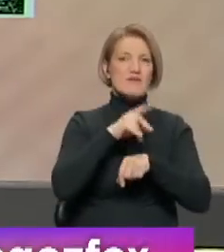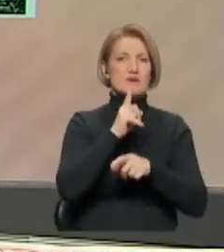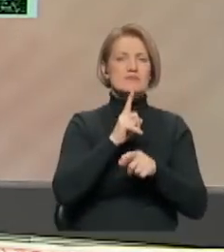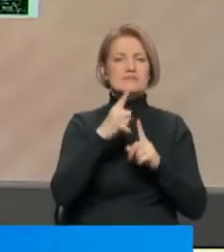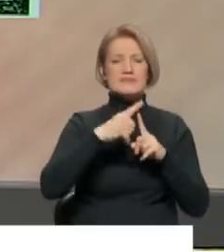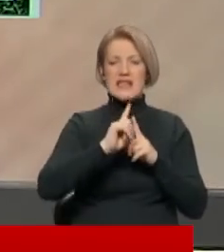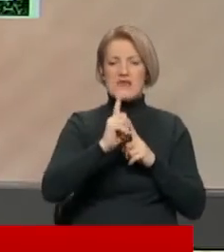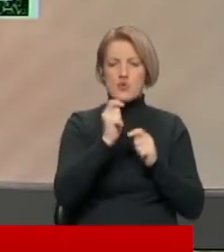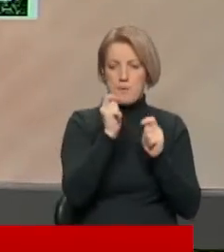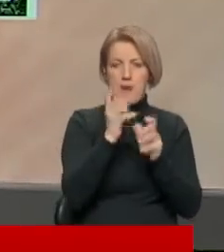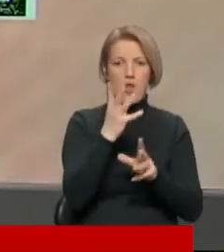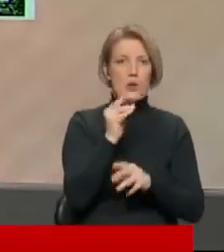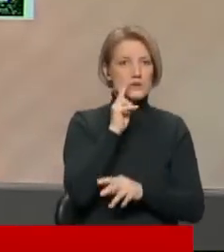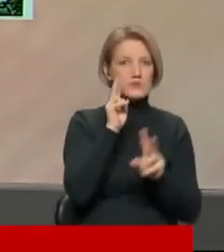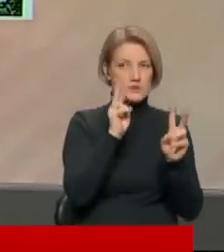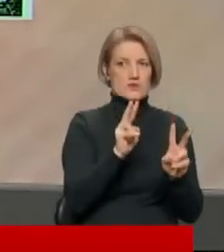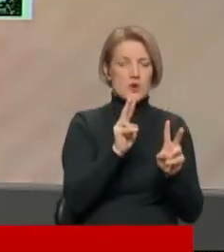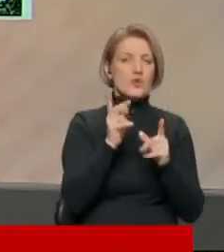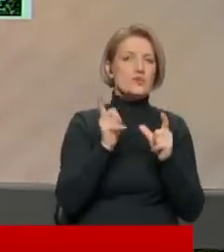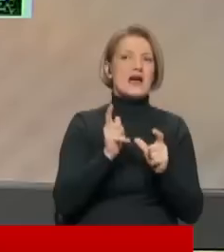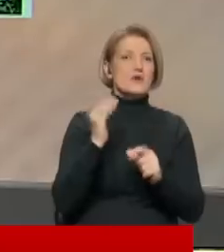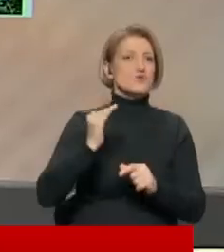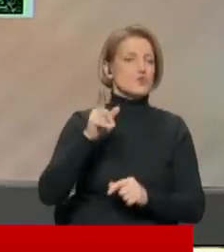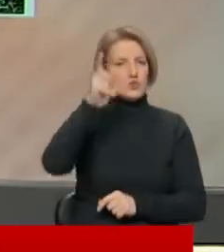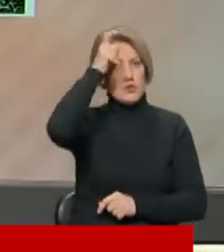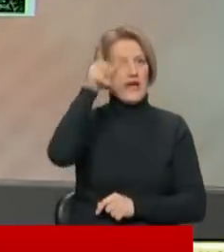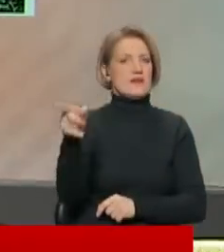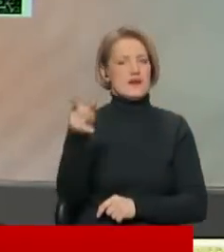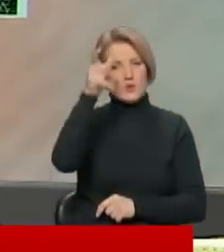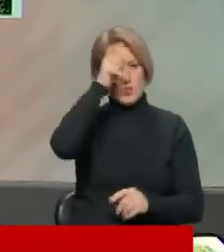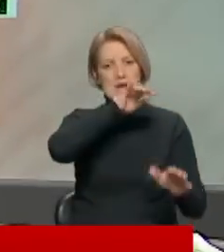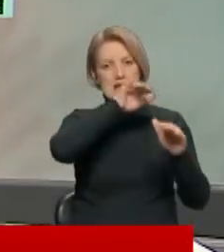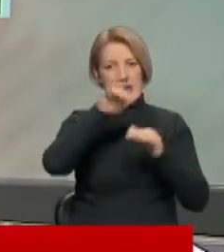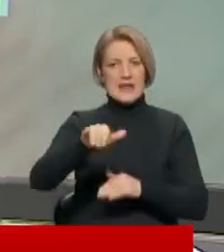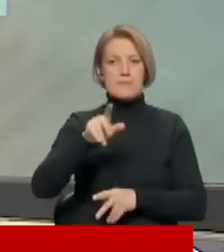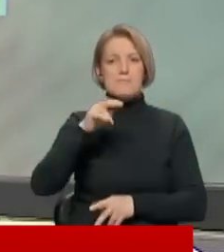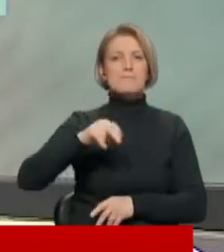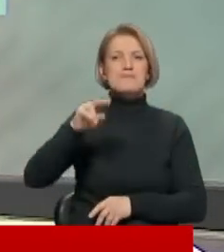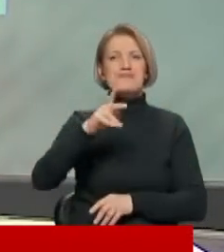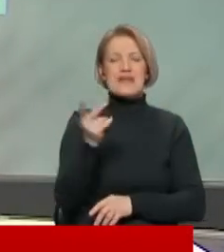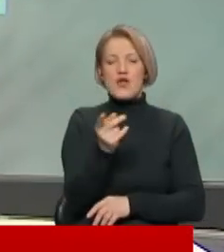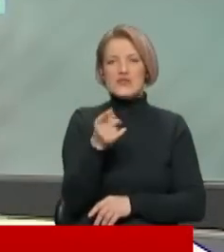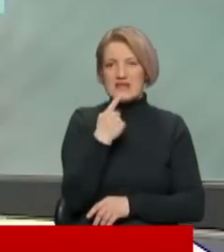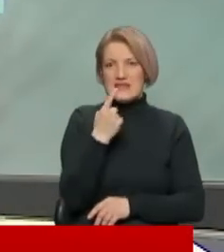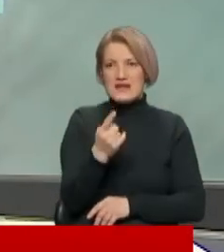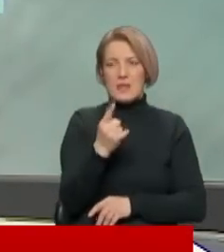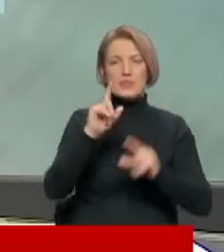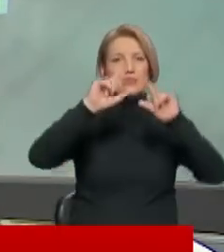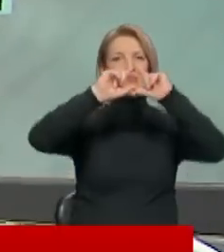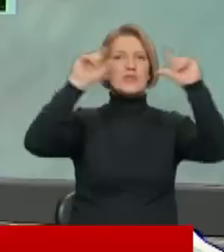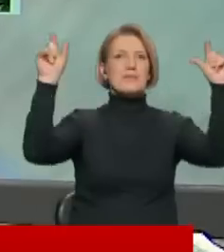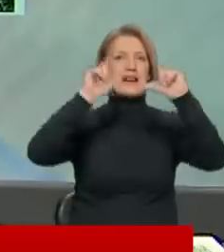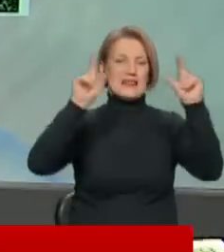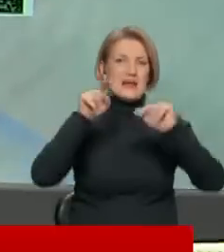pahalı olduğunu gördüler Peki nerede ucuz Türkiye'de Türkiye'ye geliyorlar merdiven altı diyebileceğimiz tabela